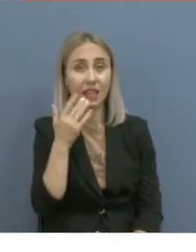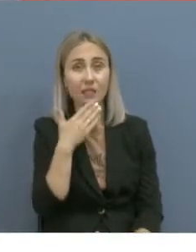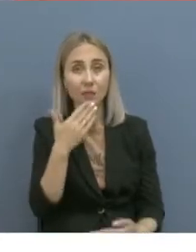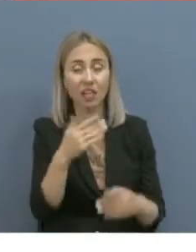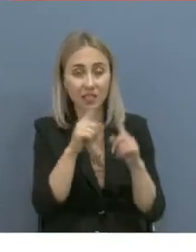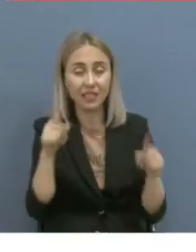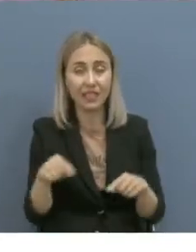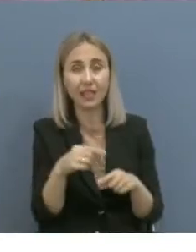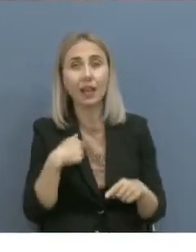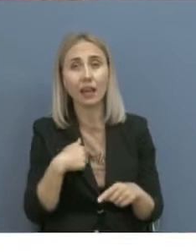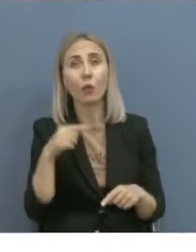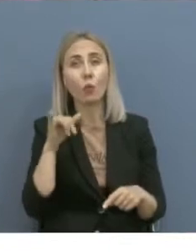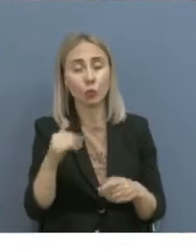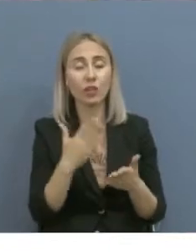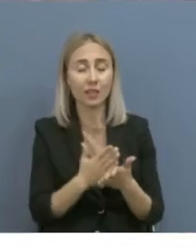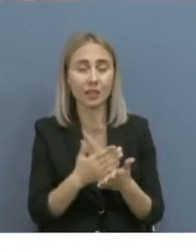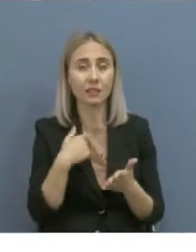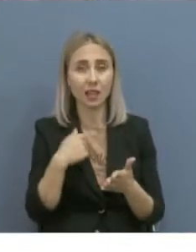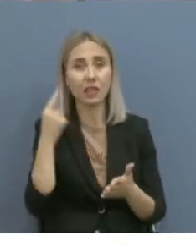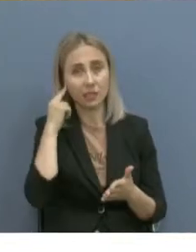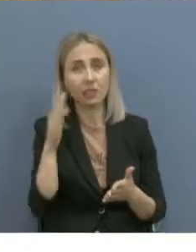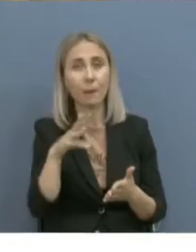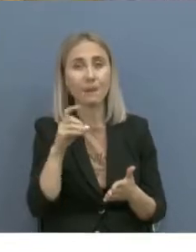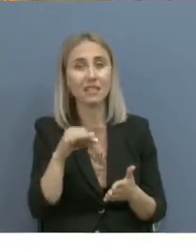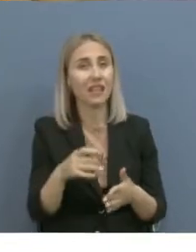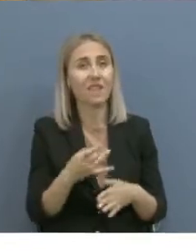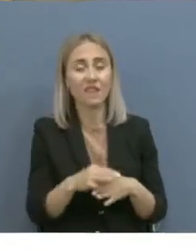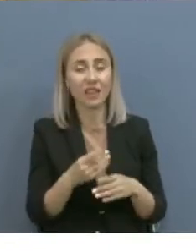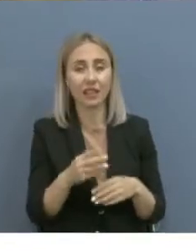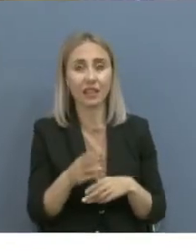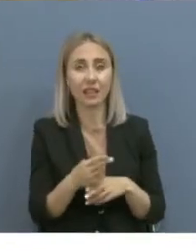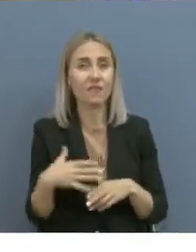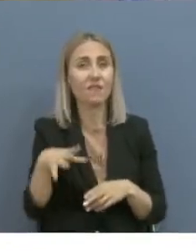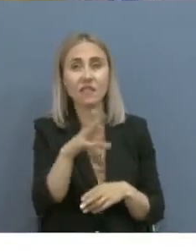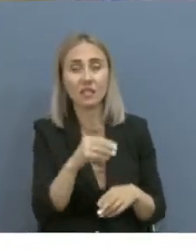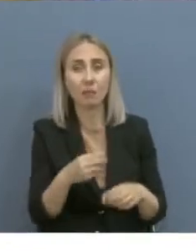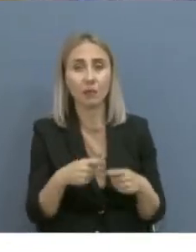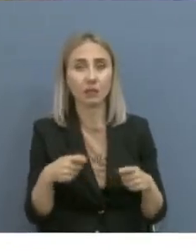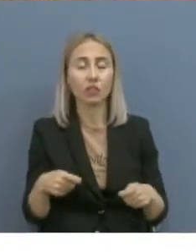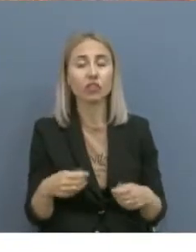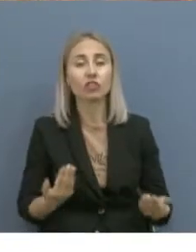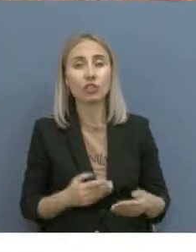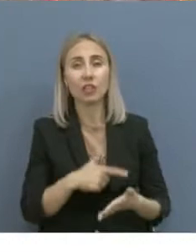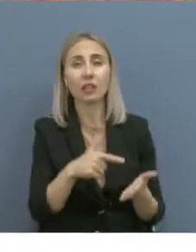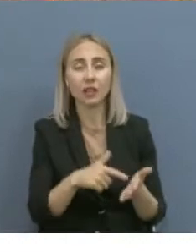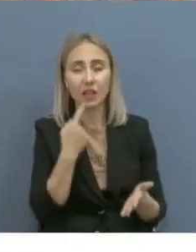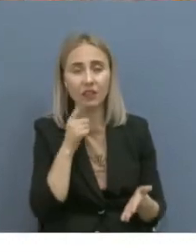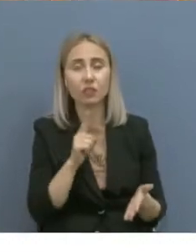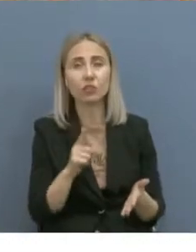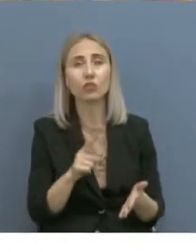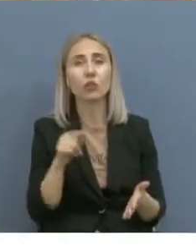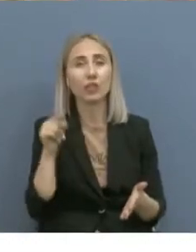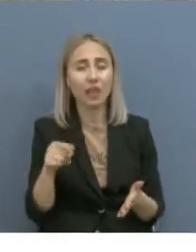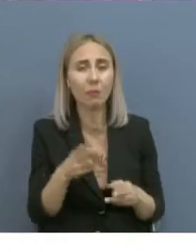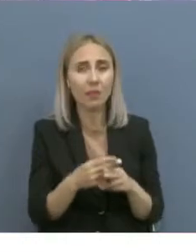естігенмін Мырзакөл балықтар жайлы. Олар барлық жерде сатылып жатыр. Мұндай балықтар көбіне базар сыртында, көшелер мен көпқабатты үйлердің